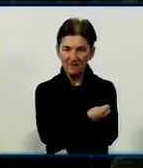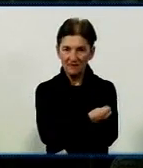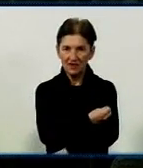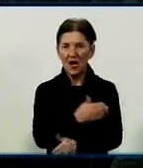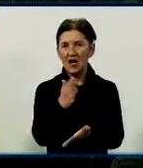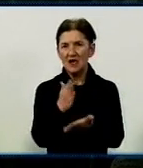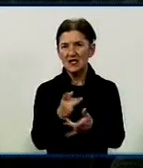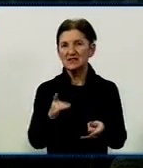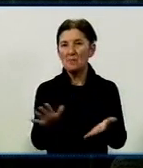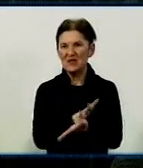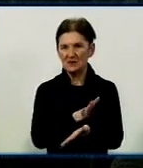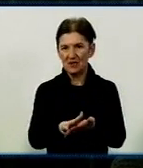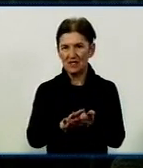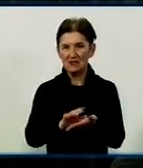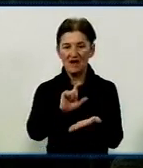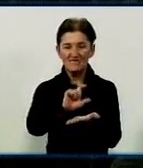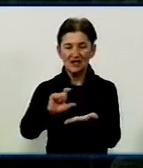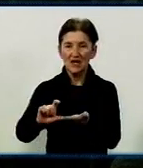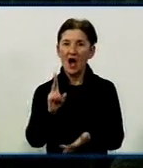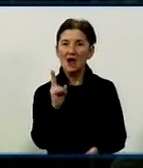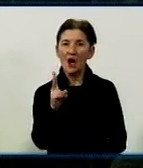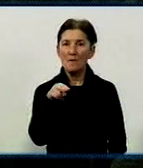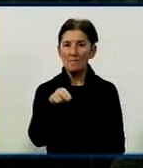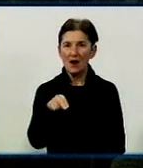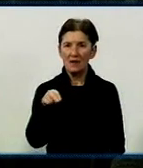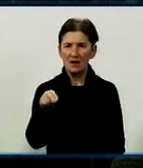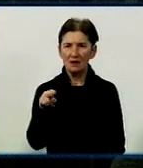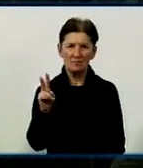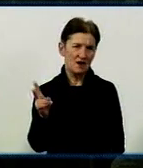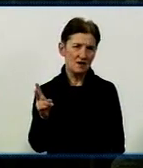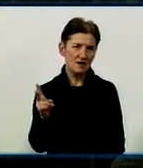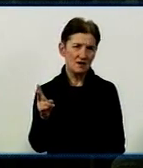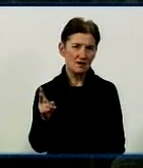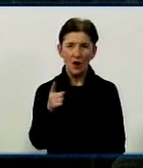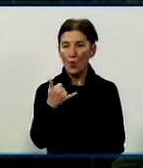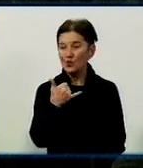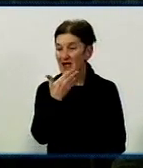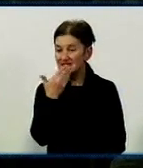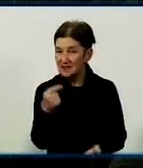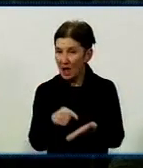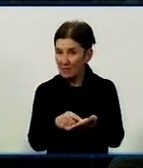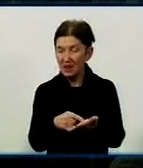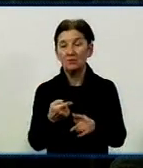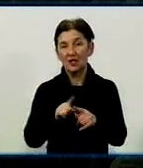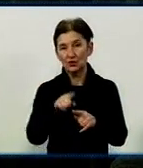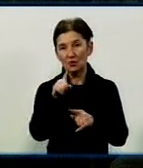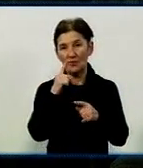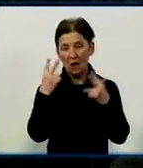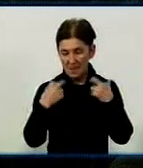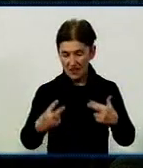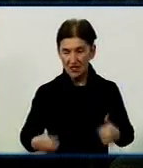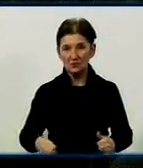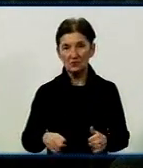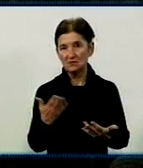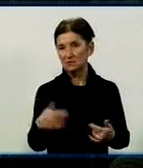наличии бесплатная вакцина КПК, которой у нас нету прививки. Вот прошли медосмотр и направили. Здесь вообще